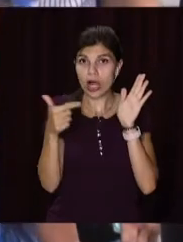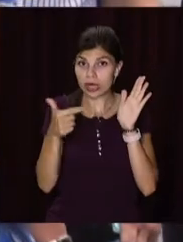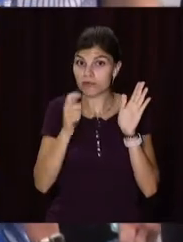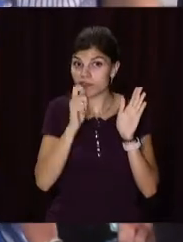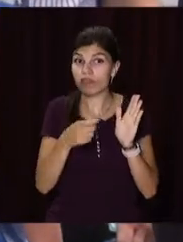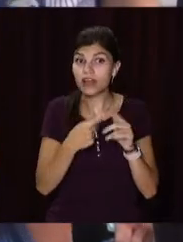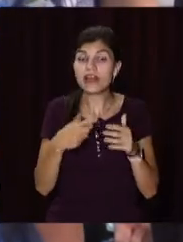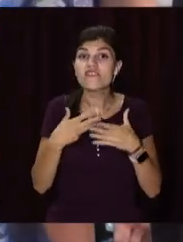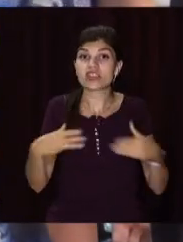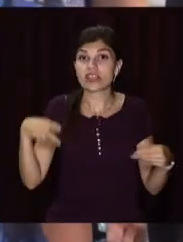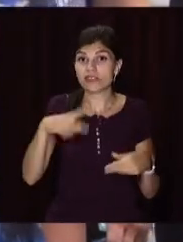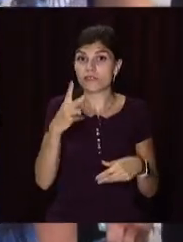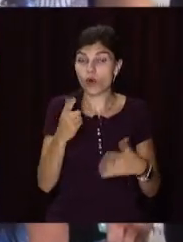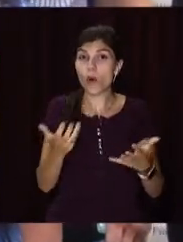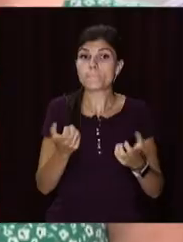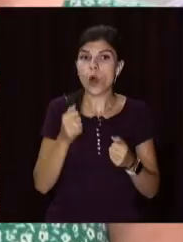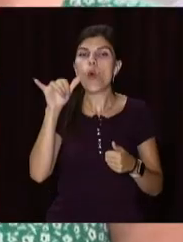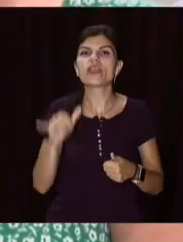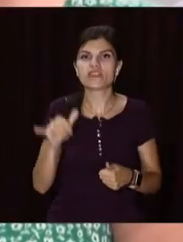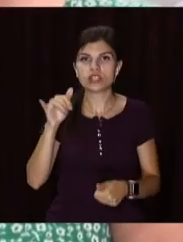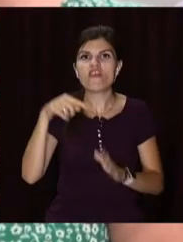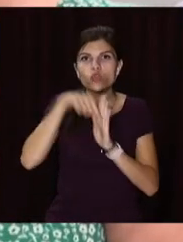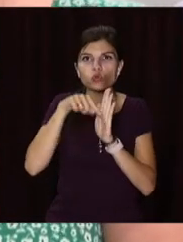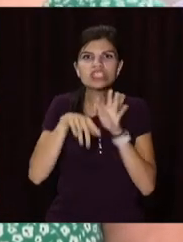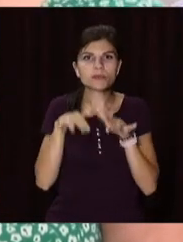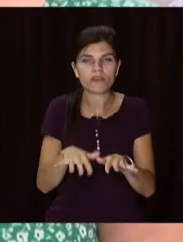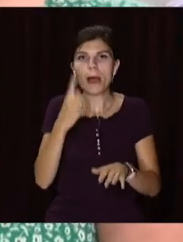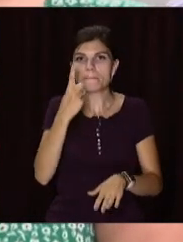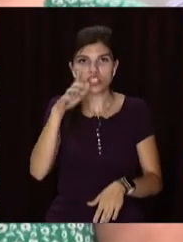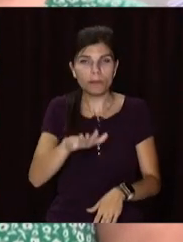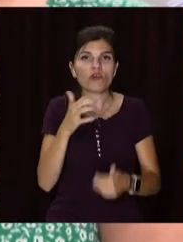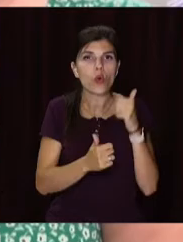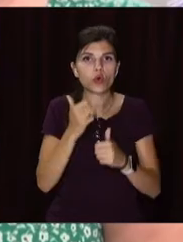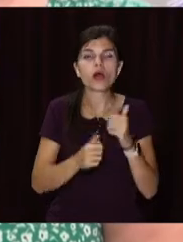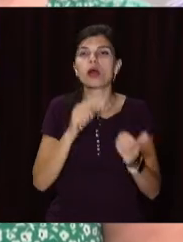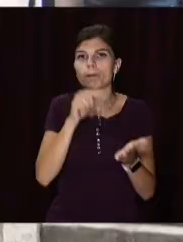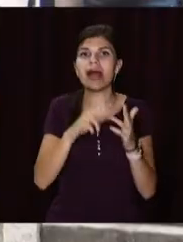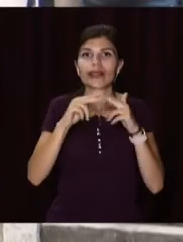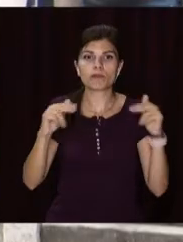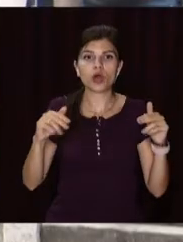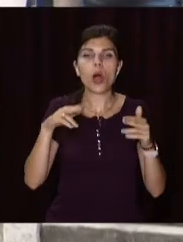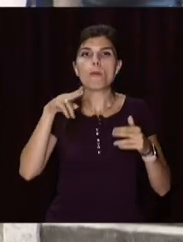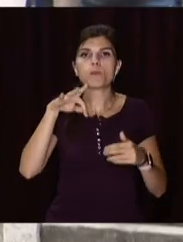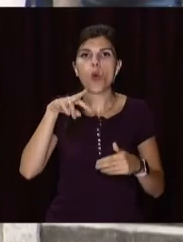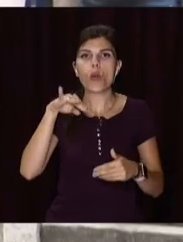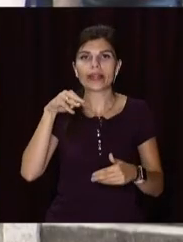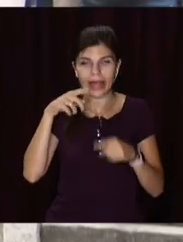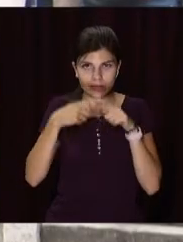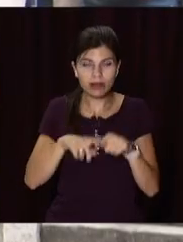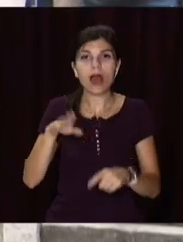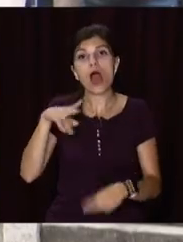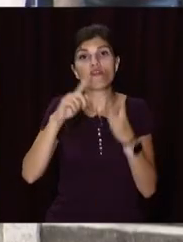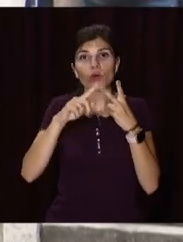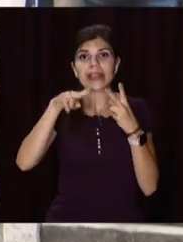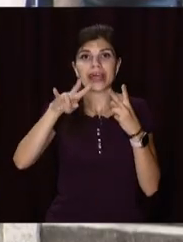студентської весни 2021 отримав університет внутрішніх справ. Перше місце в конкурсі посіла Дніпровська політехніка, друге – ДНУ.